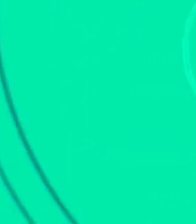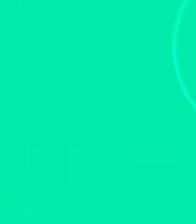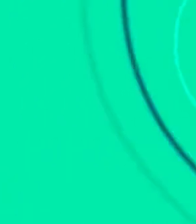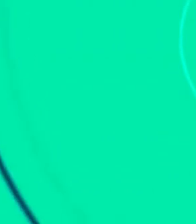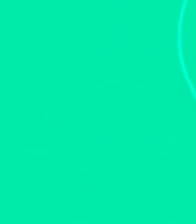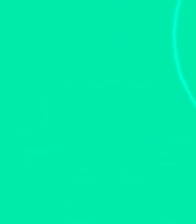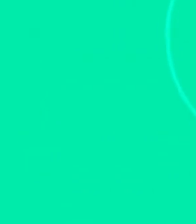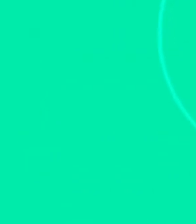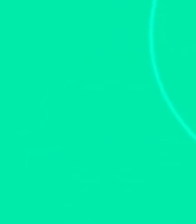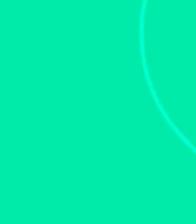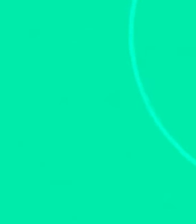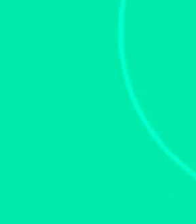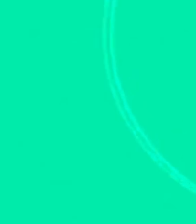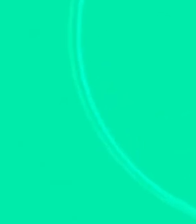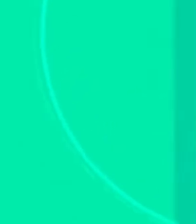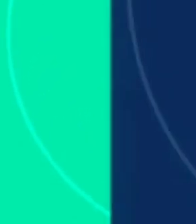Музика